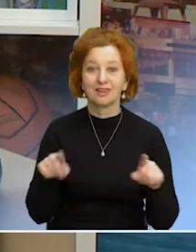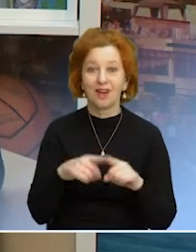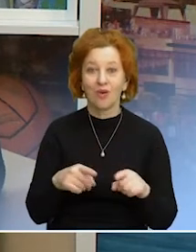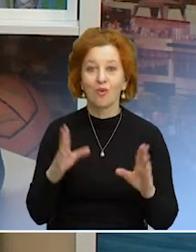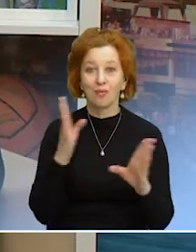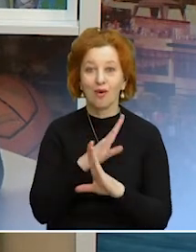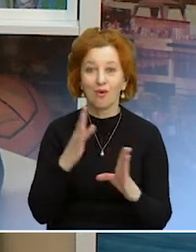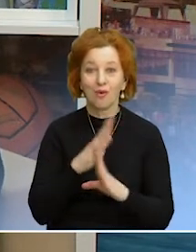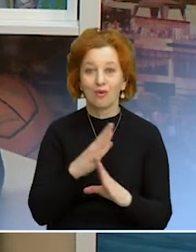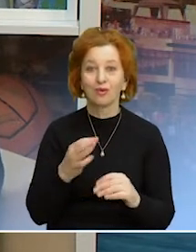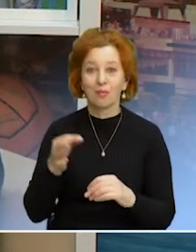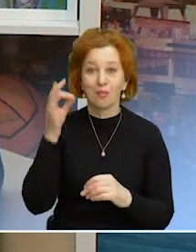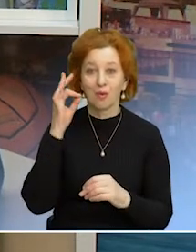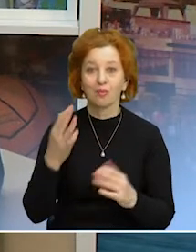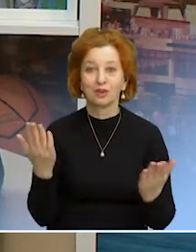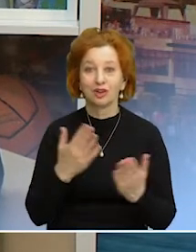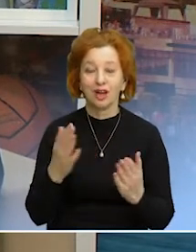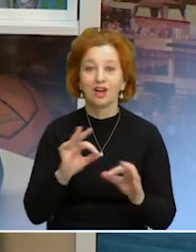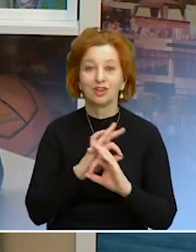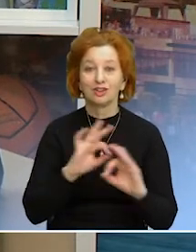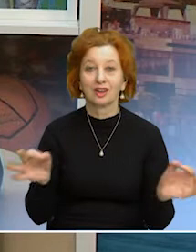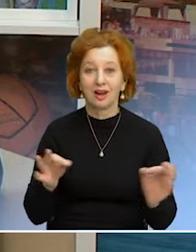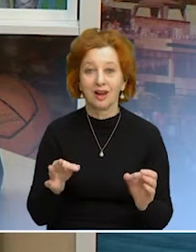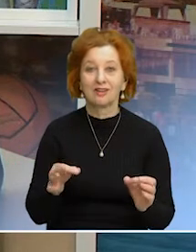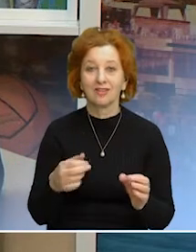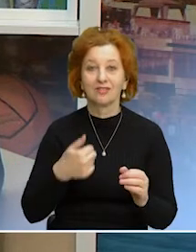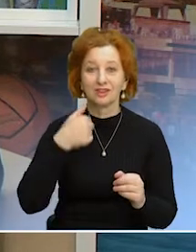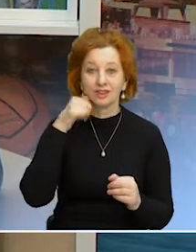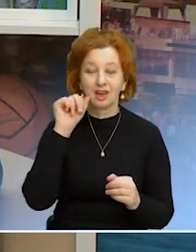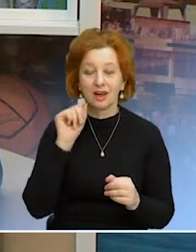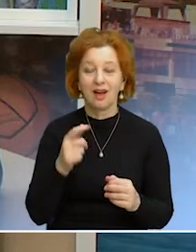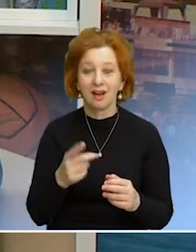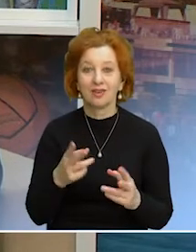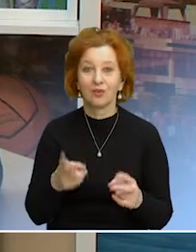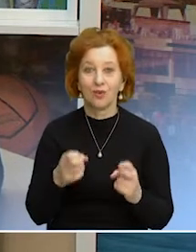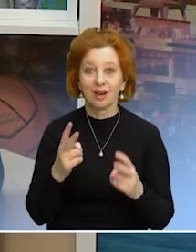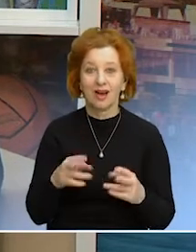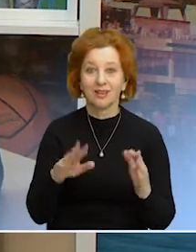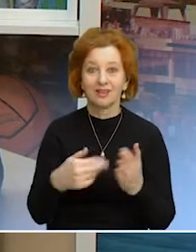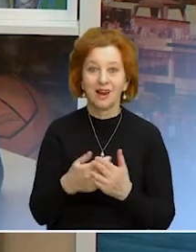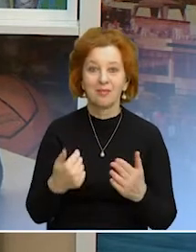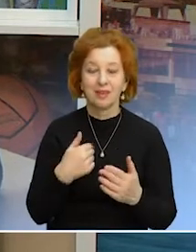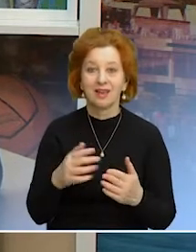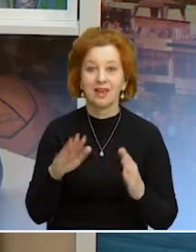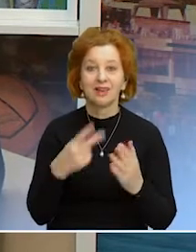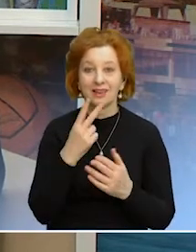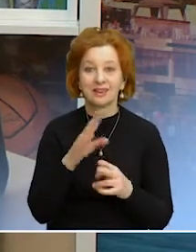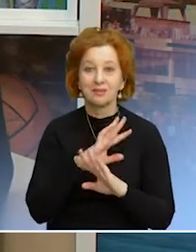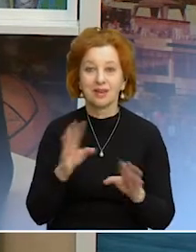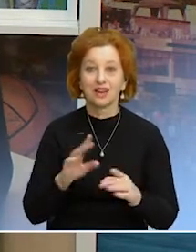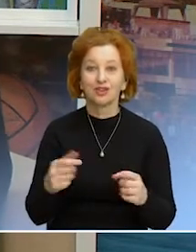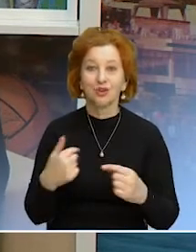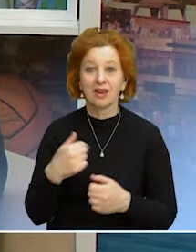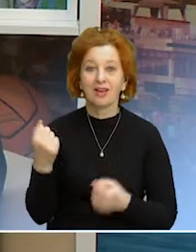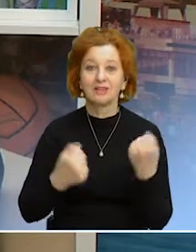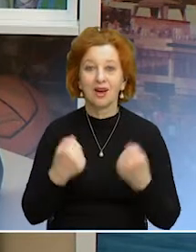такую жирную погодную точку. А ты помнишь, какая была шикарная погода вообще вчера? Ну как шикарная? Ну, для меня шикарная. Даже несмотря на то, что